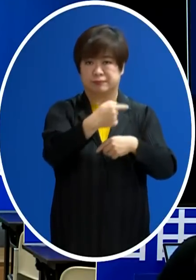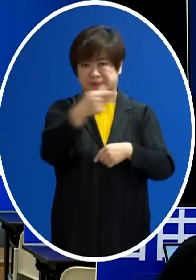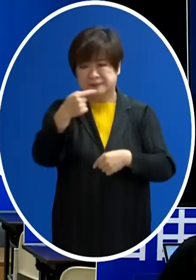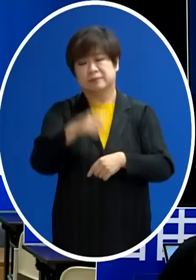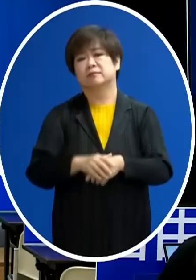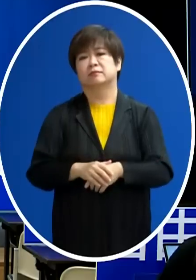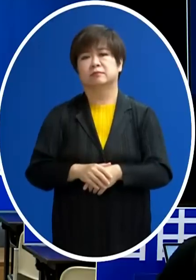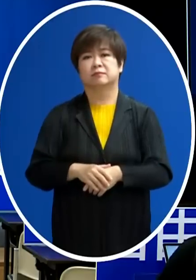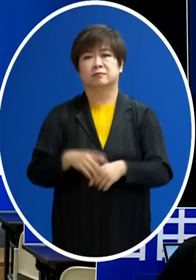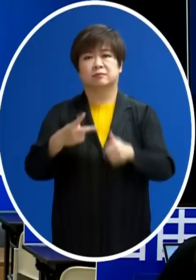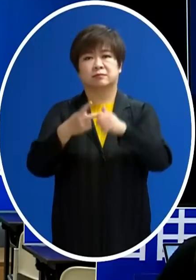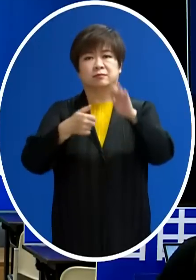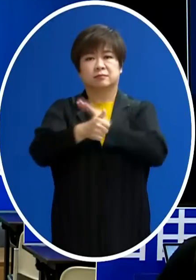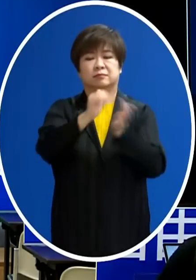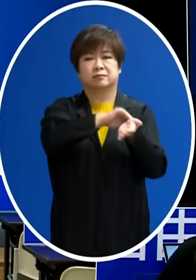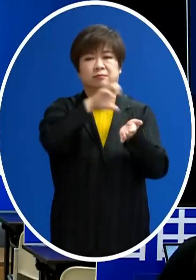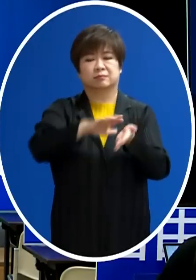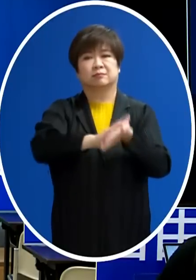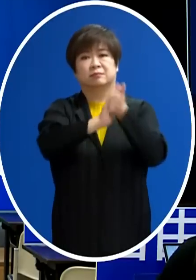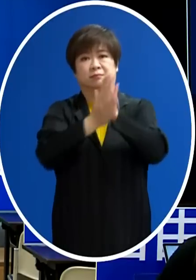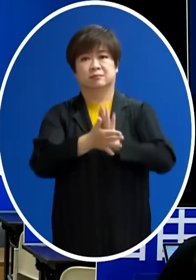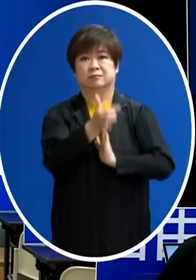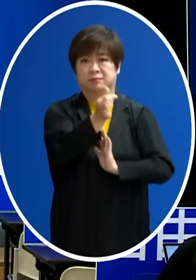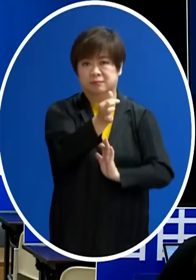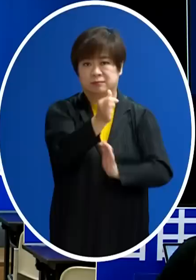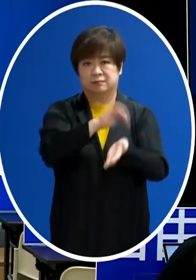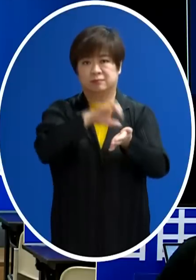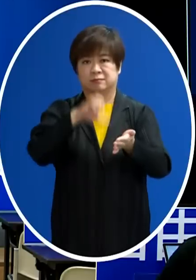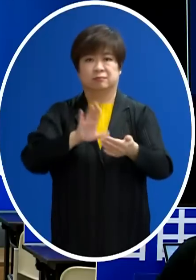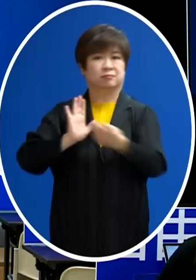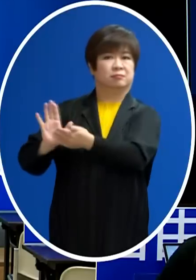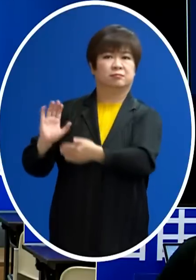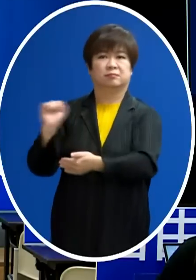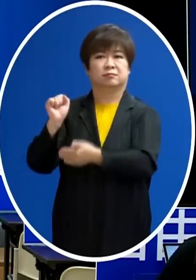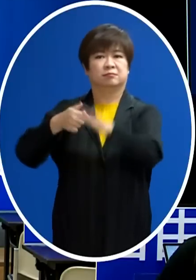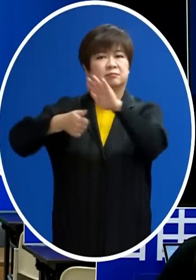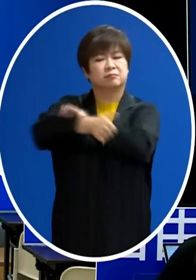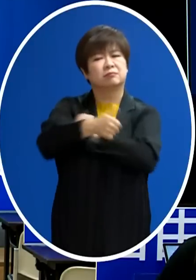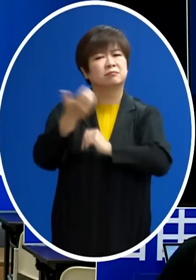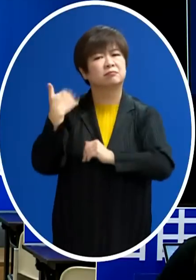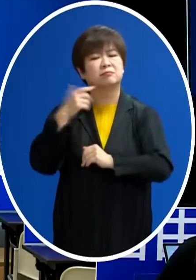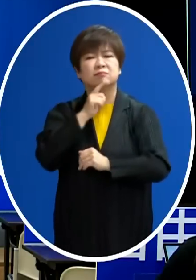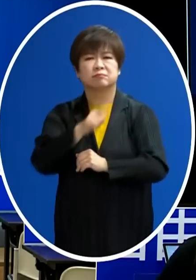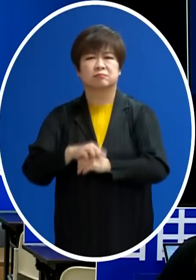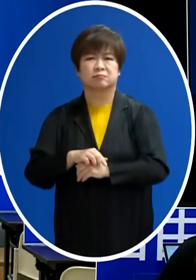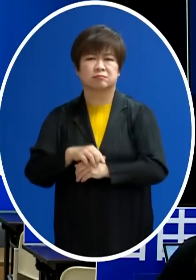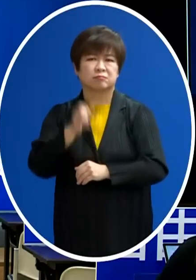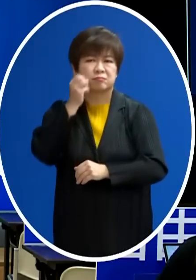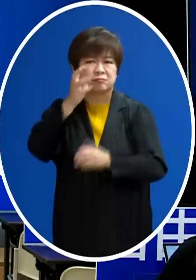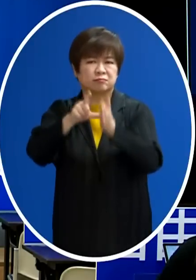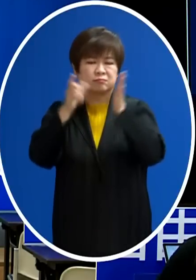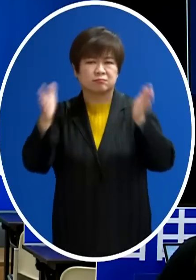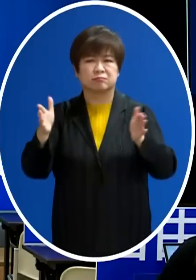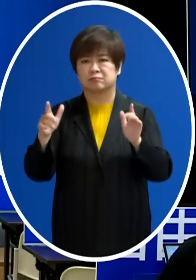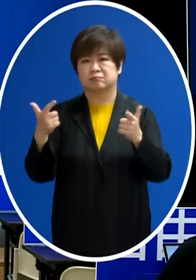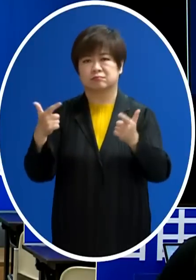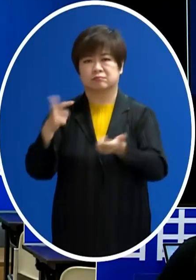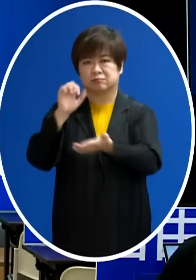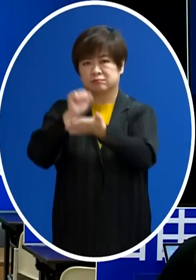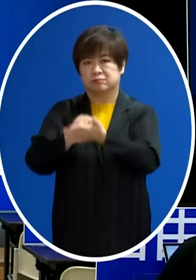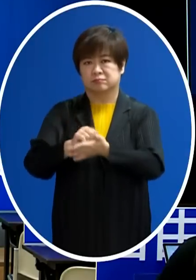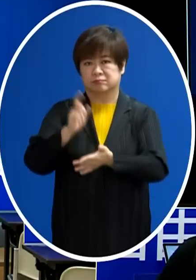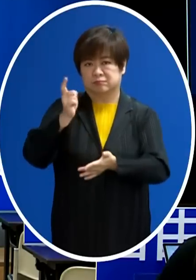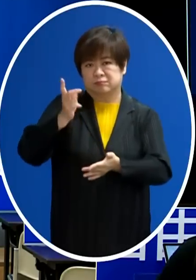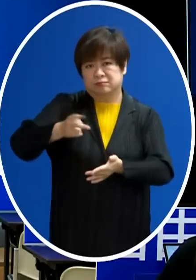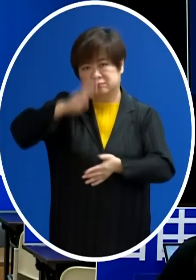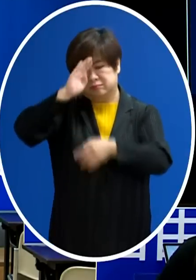再去医院的时候变成阳性，医院就不让他进去了。那之前我们说确诊后3个月不会算2度的染疫，那是不是